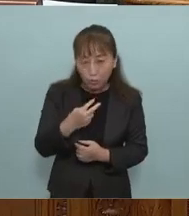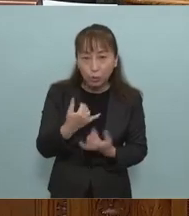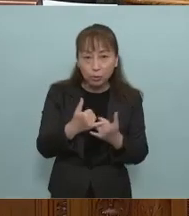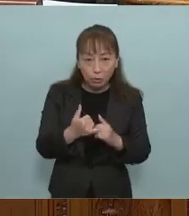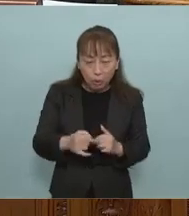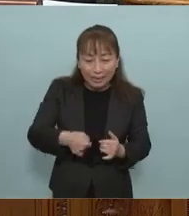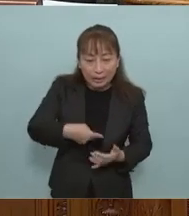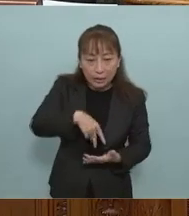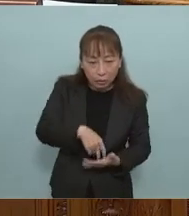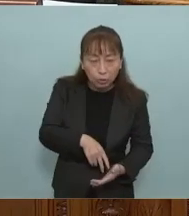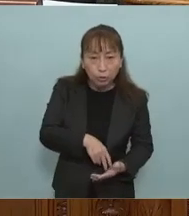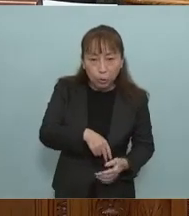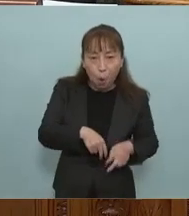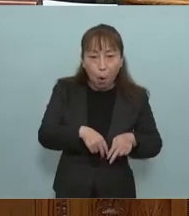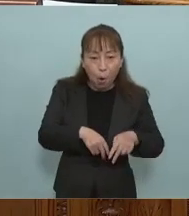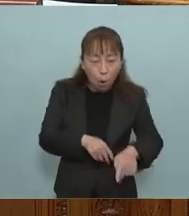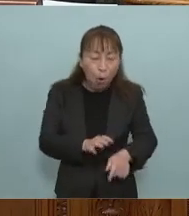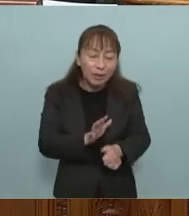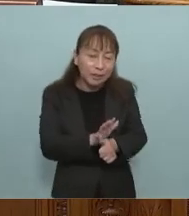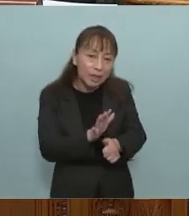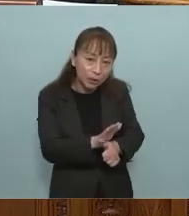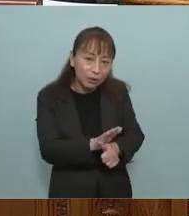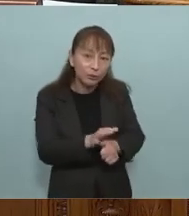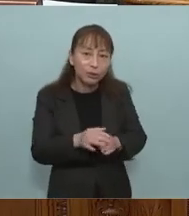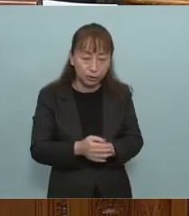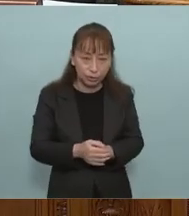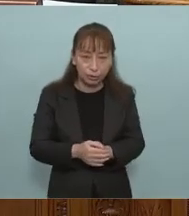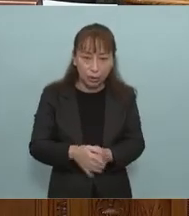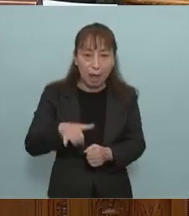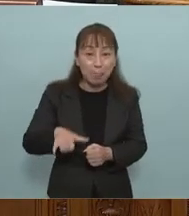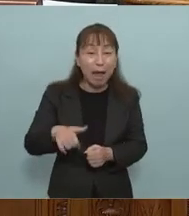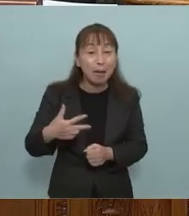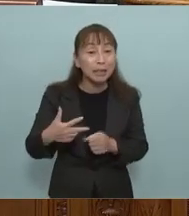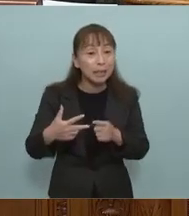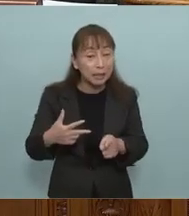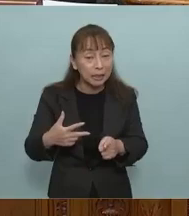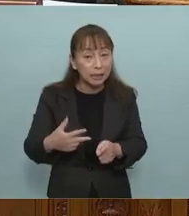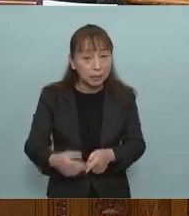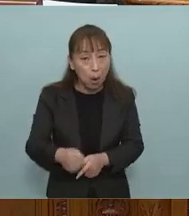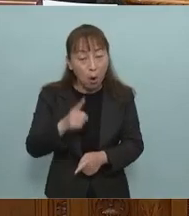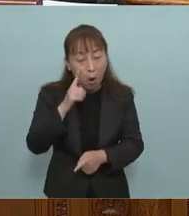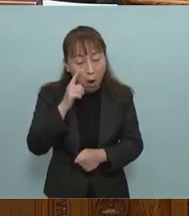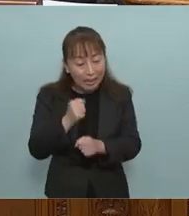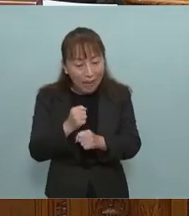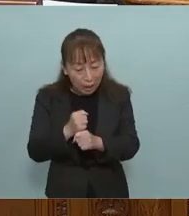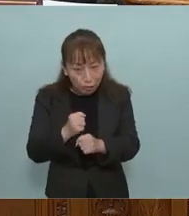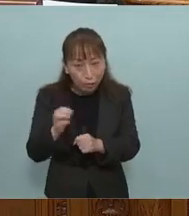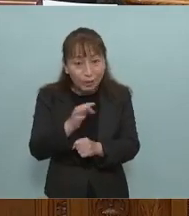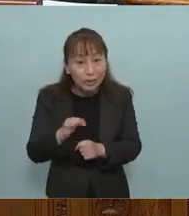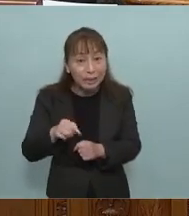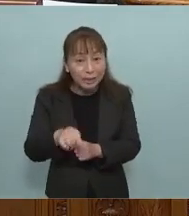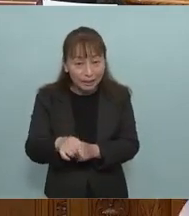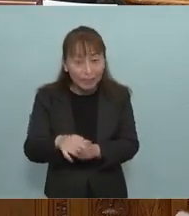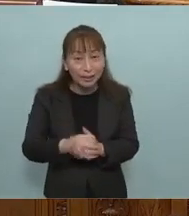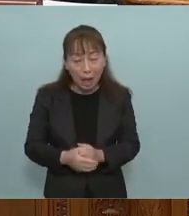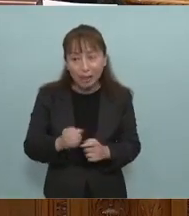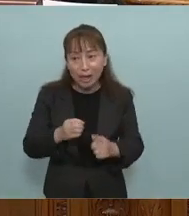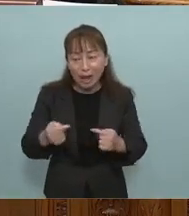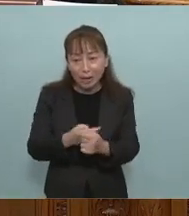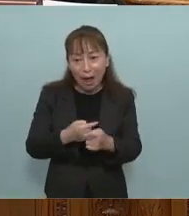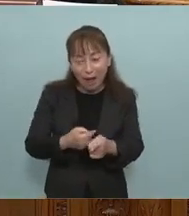前橋市の施策、芽吹く愛が優勝するなど、デジタル化のユニークな取り組みが話題となり